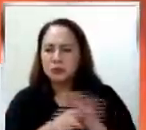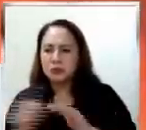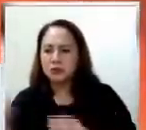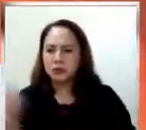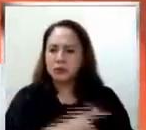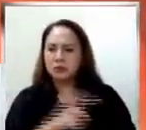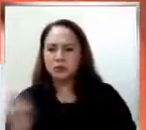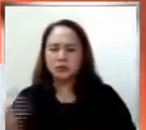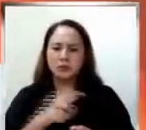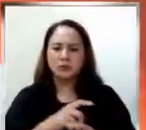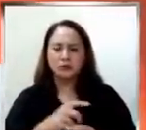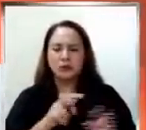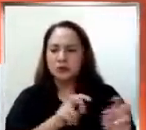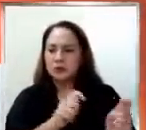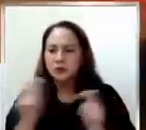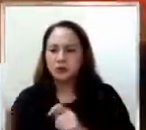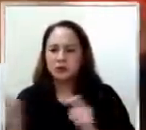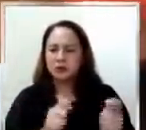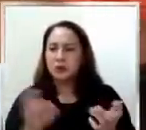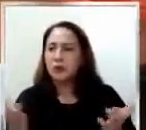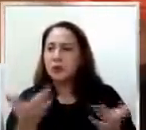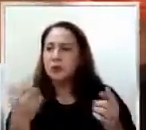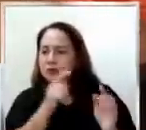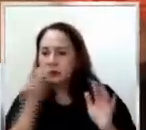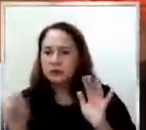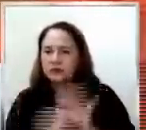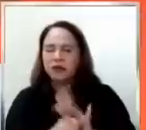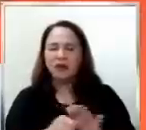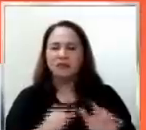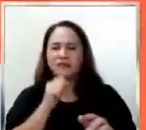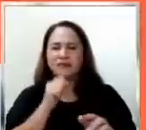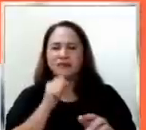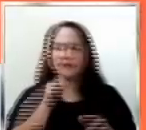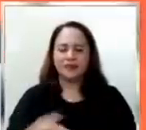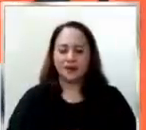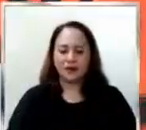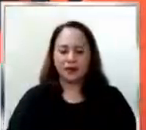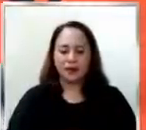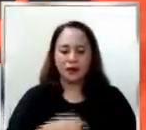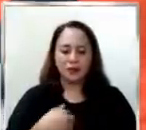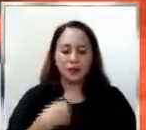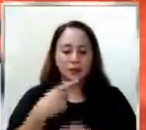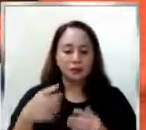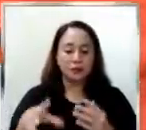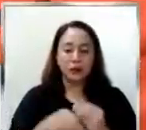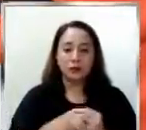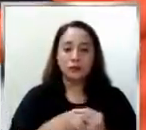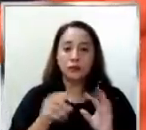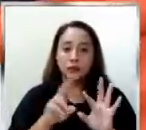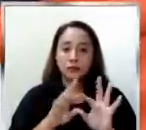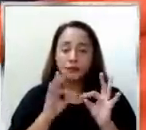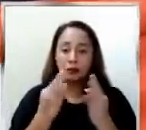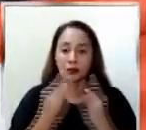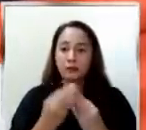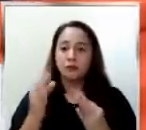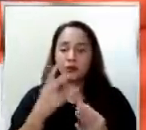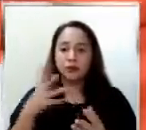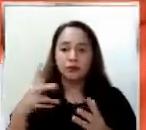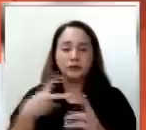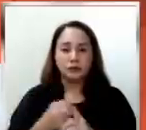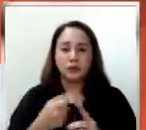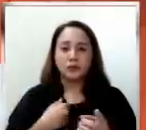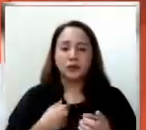nagpalipat-lipat, sir? Hindi ko na po sabihin para wala na pong madamay. Dagdag pa ni Yap, maging siya raw at kanyang kaanak, biktima rin ng natural investment